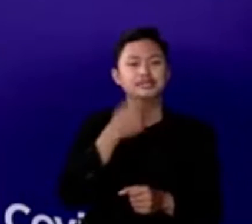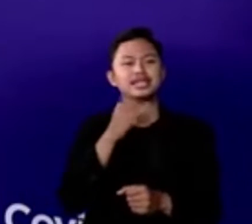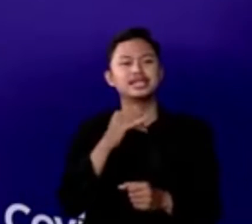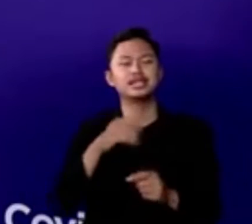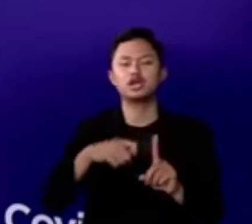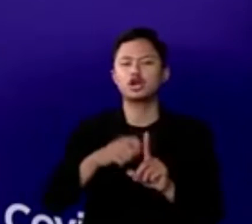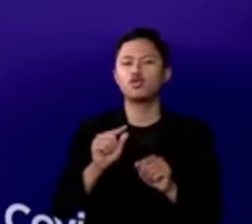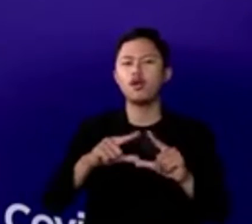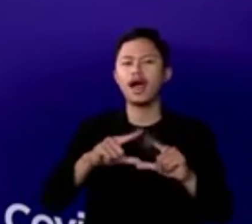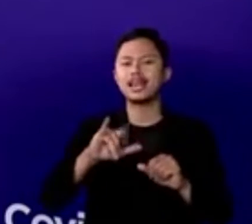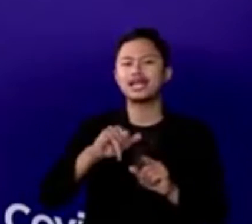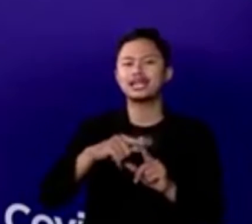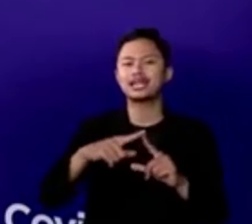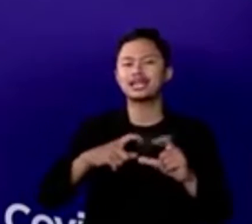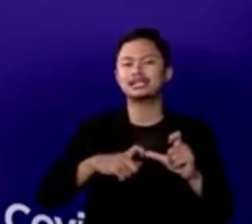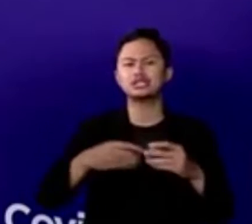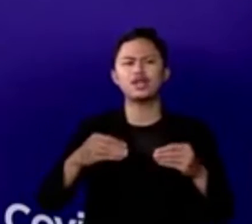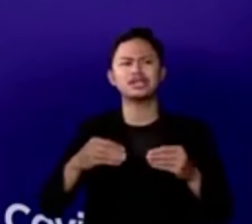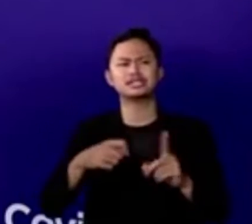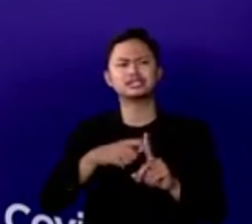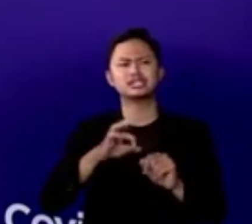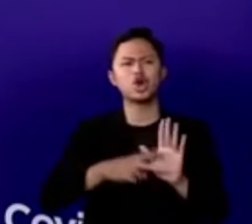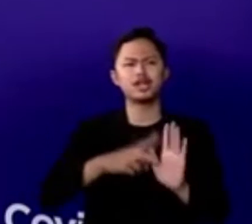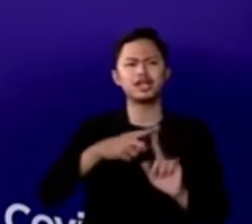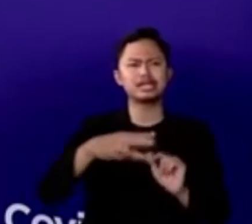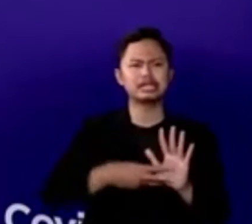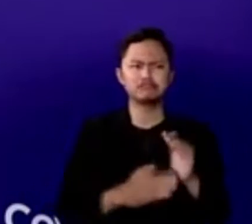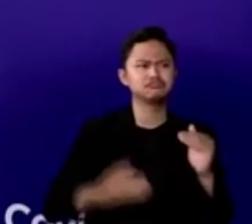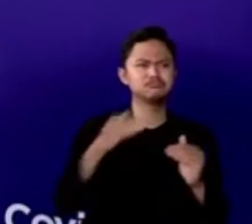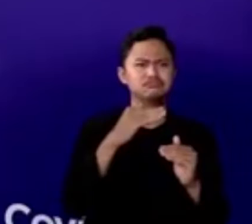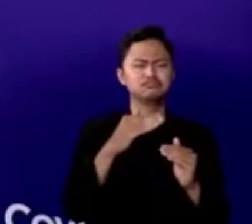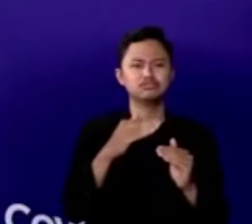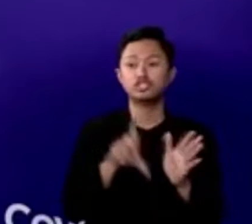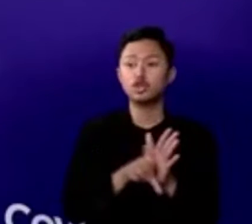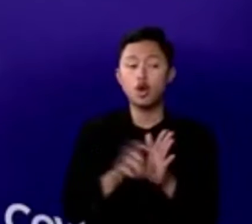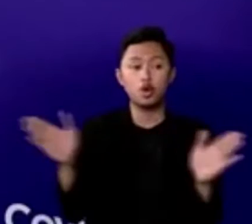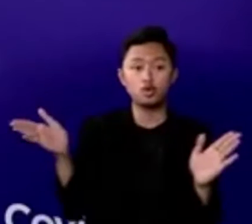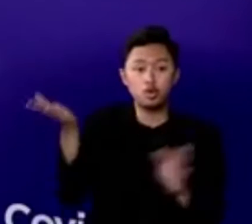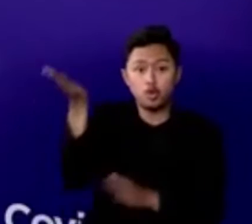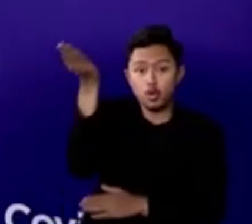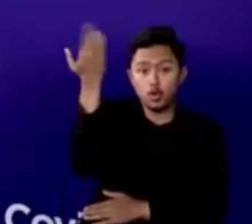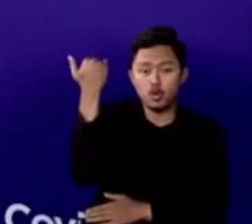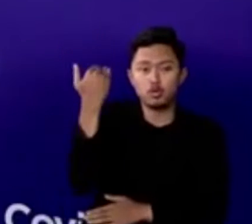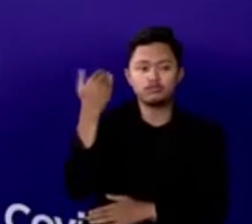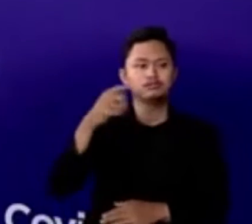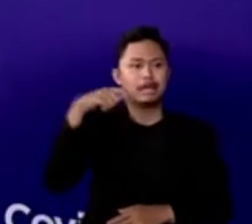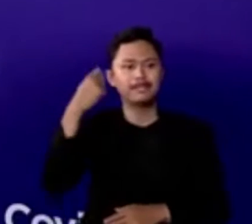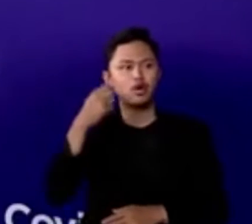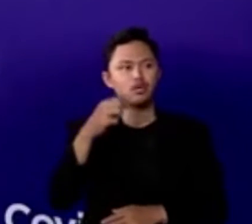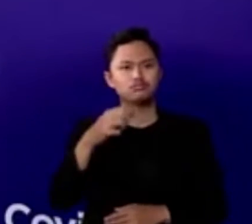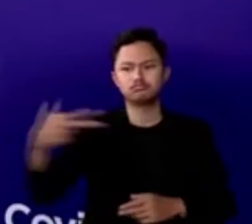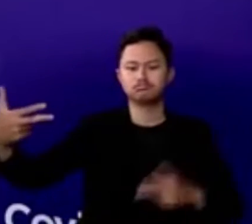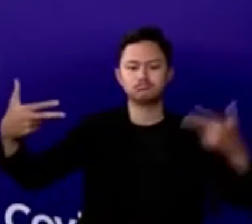baik eh lebih calon Jing begitu ya kalau dulu misalnya kadang-kadang misalnya dalam petiknya kalau produksi video